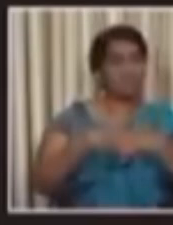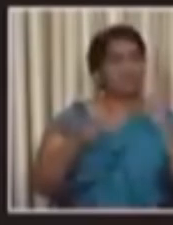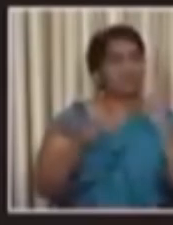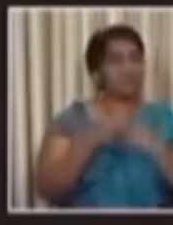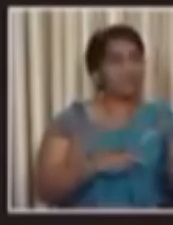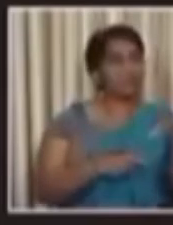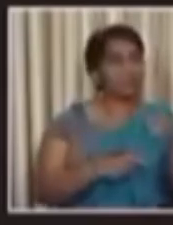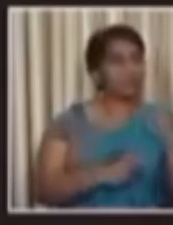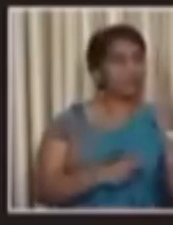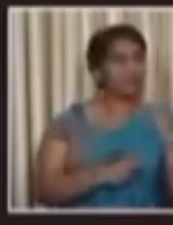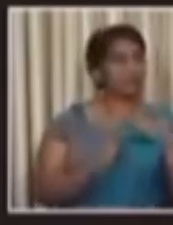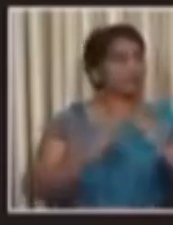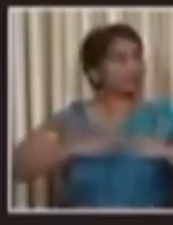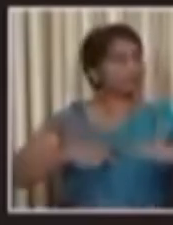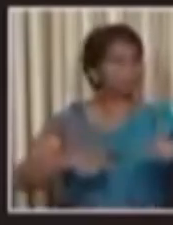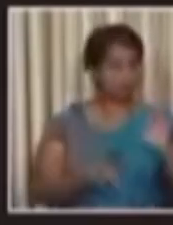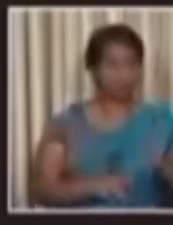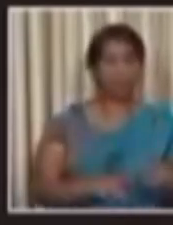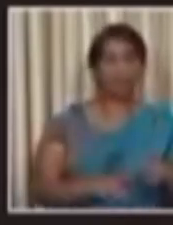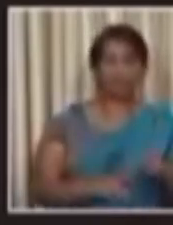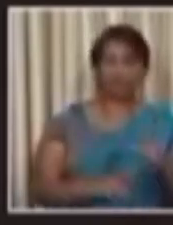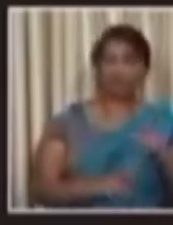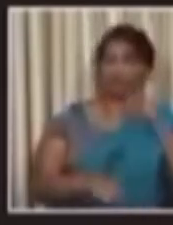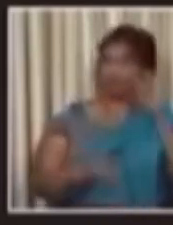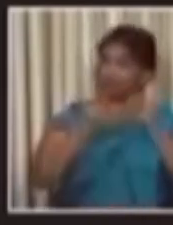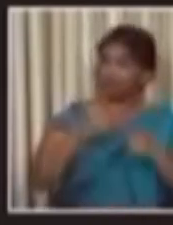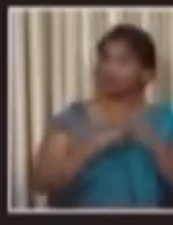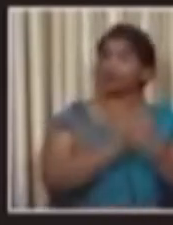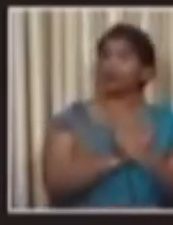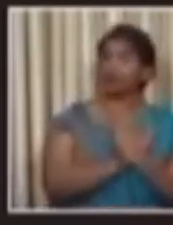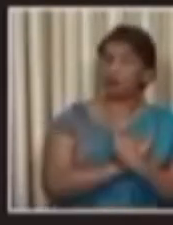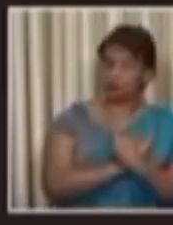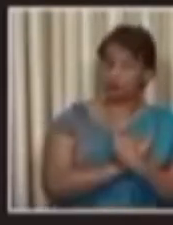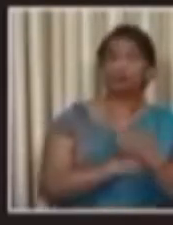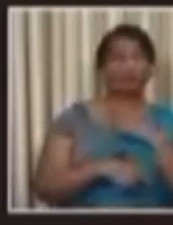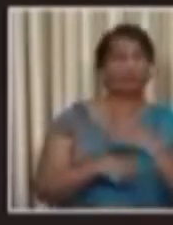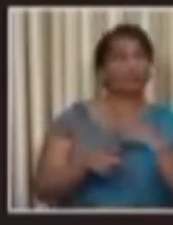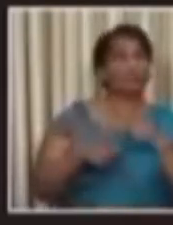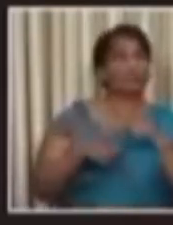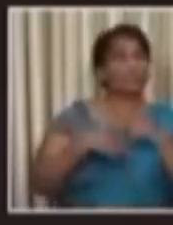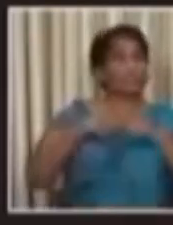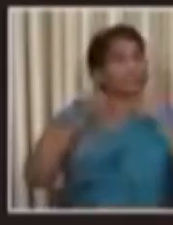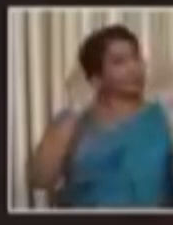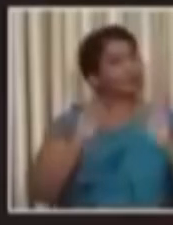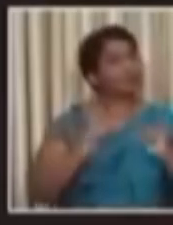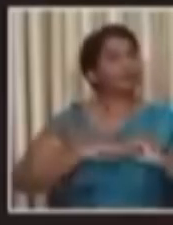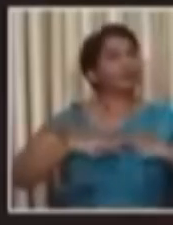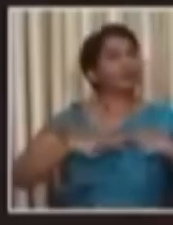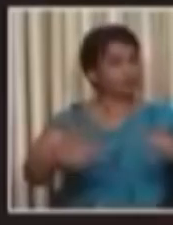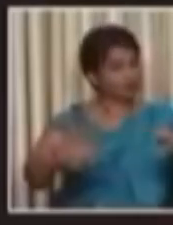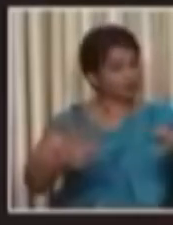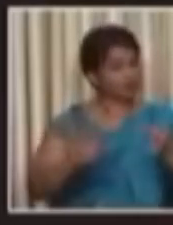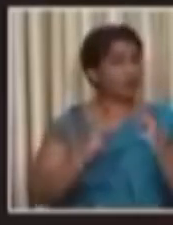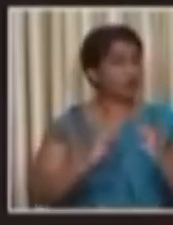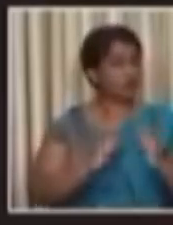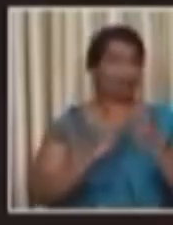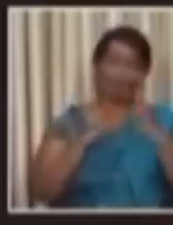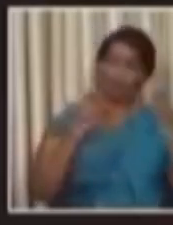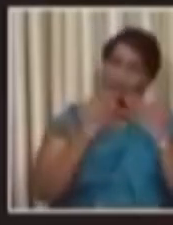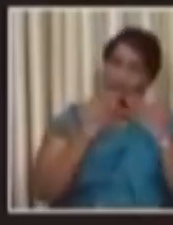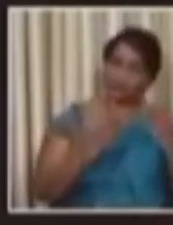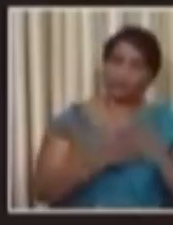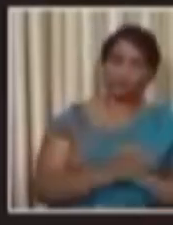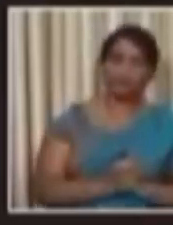ජාතිවාදයේ පාවිච්චි කළ බලය පවත්වාගෙන ගිය අය අපිට උගන්වනවා ජාතිවාදයෙන් තොරව කටයුතු කරන ආකාරය. බොහොම